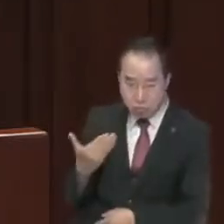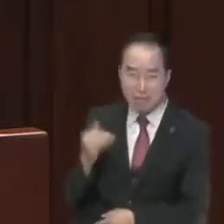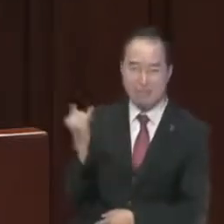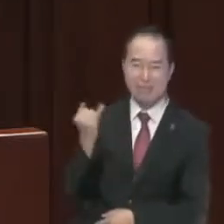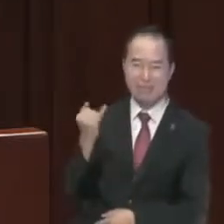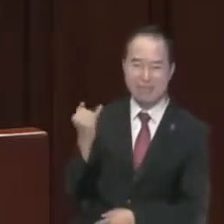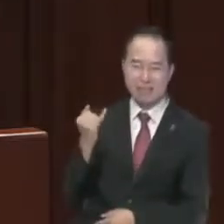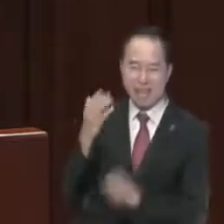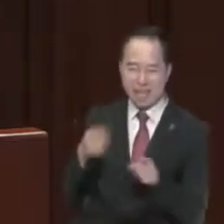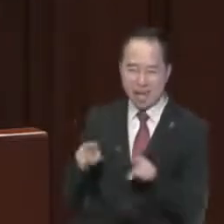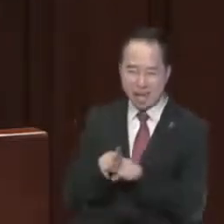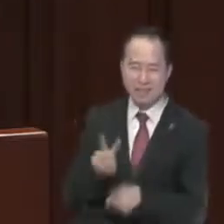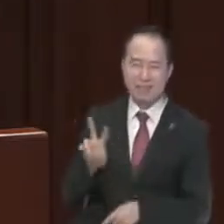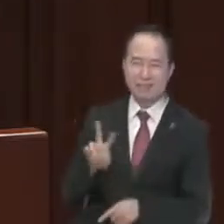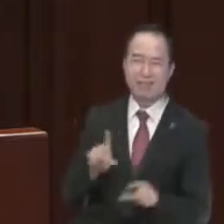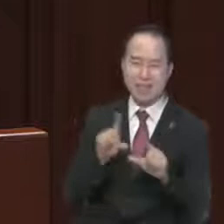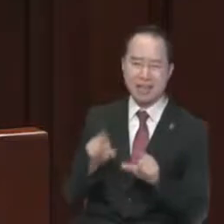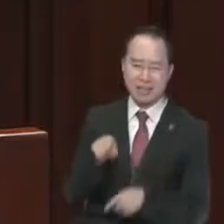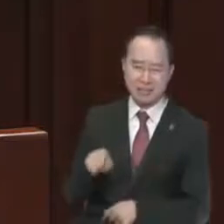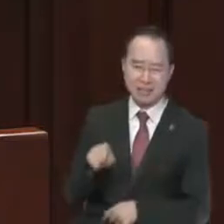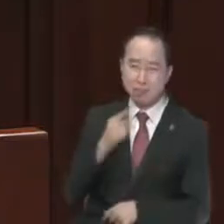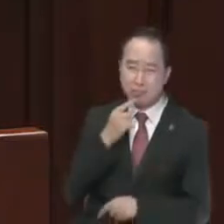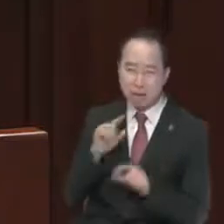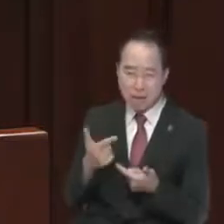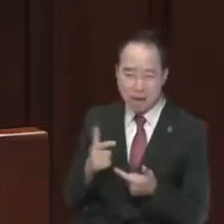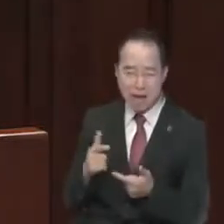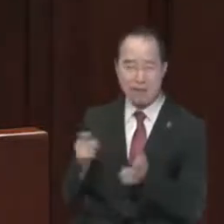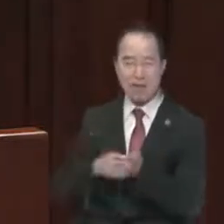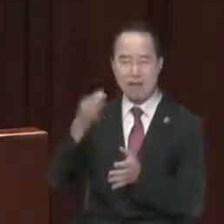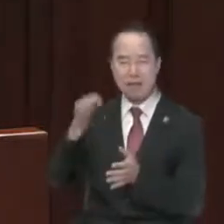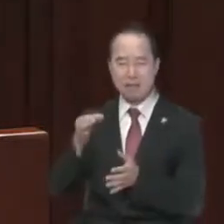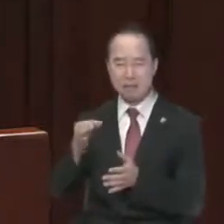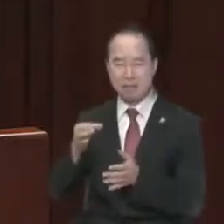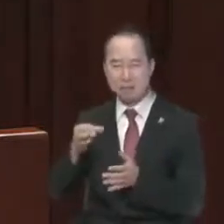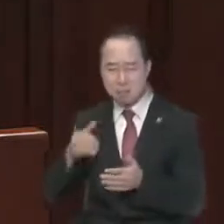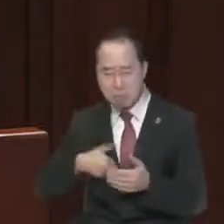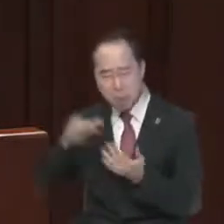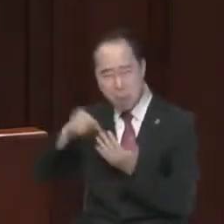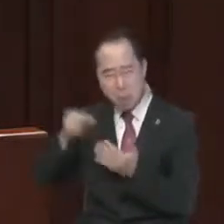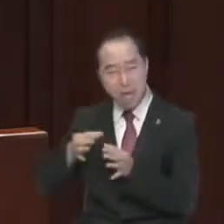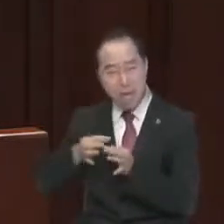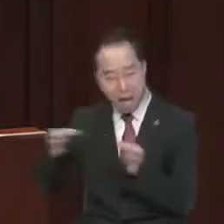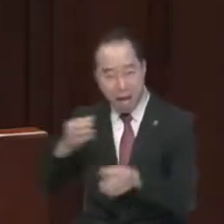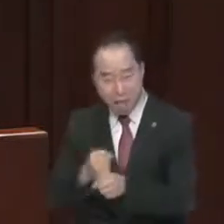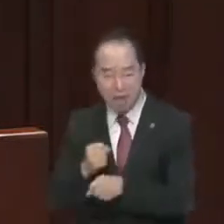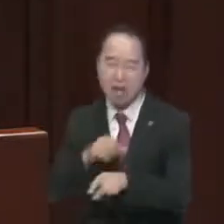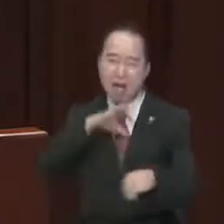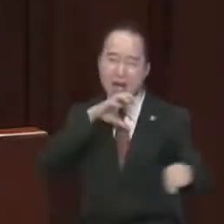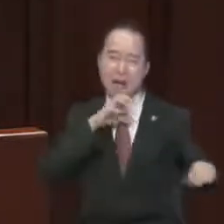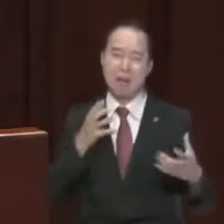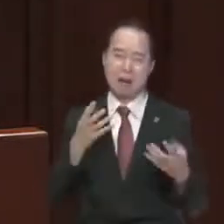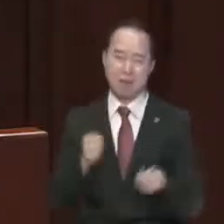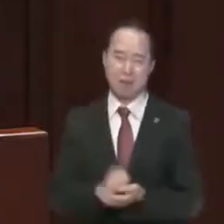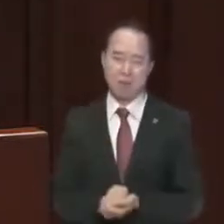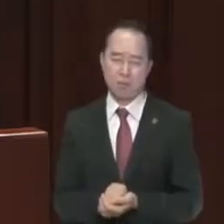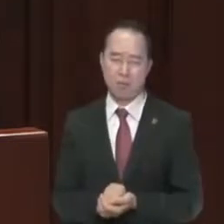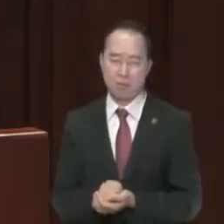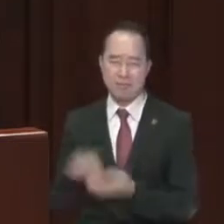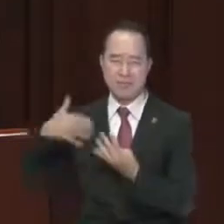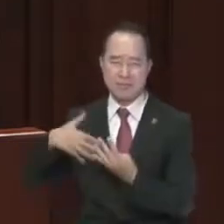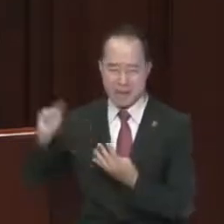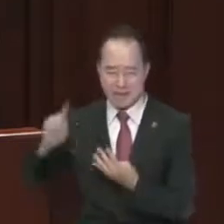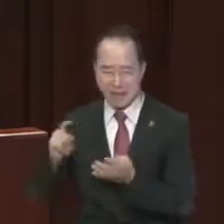배제되고 있는 국민들의 원성이 자자합니다. 정부 기조대로 이번 4차 추경이 통과되더라도 이 천안의